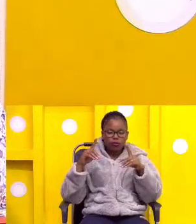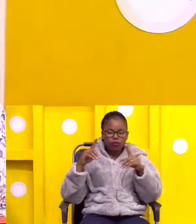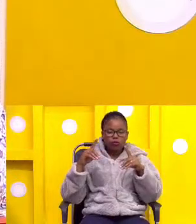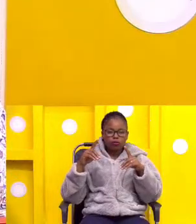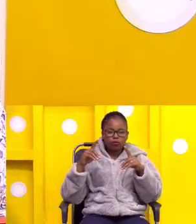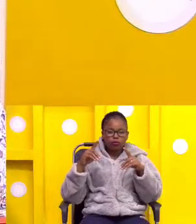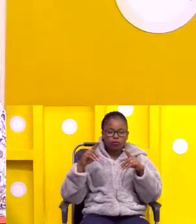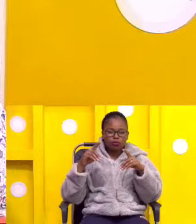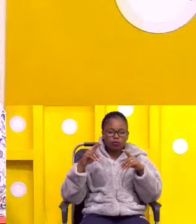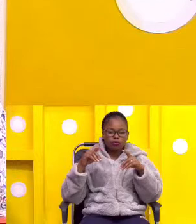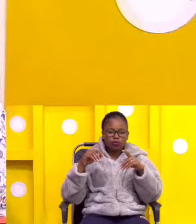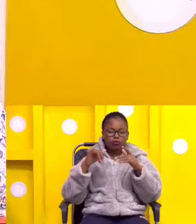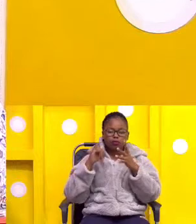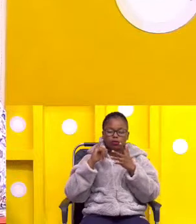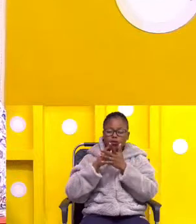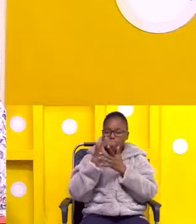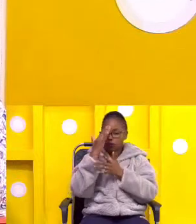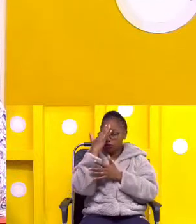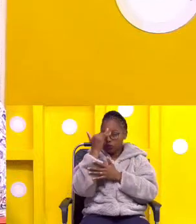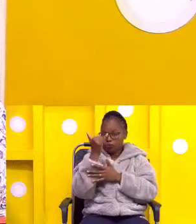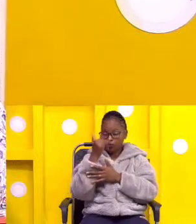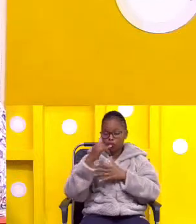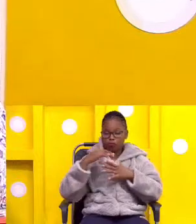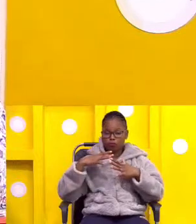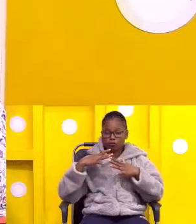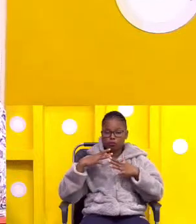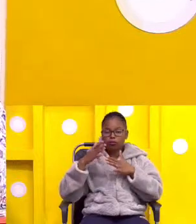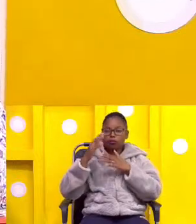Ngiona nikio Ngai arathimaga ciana.